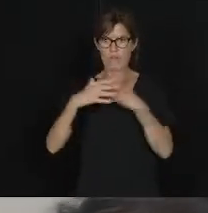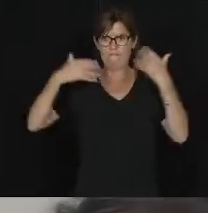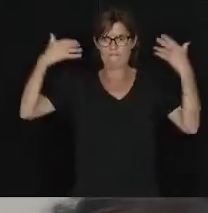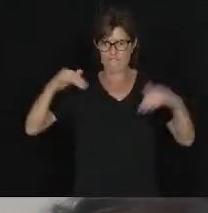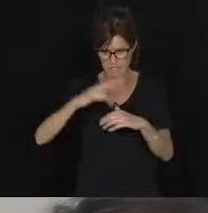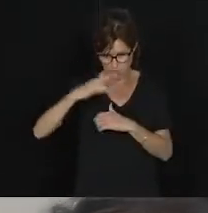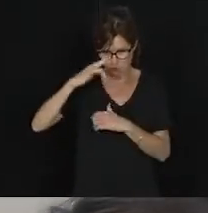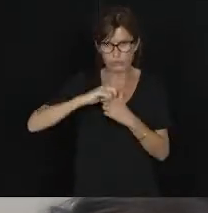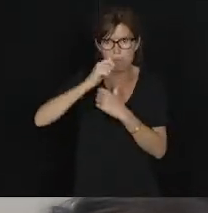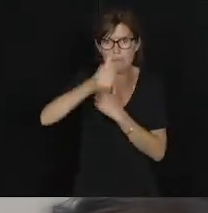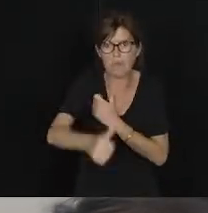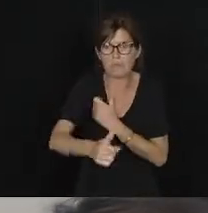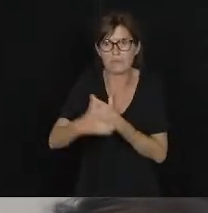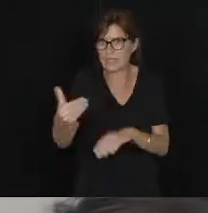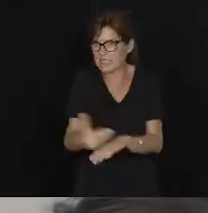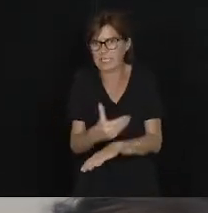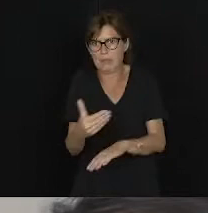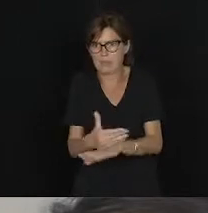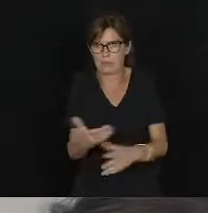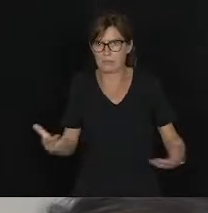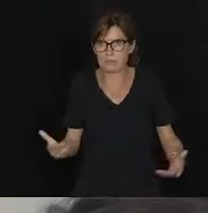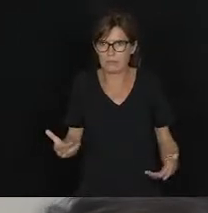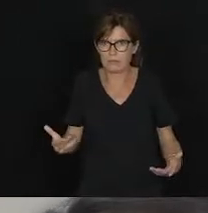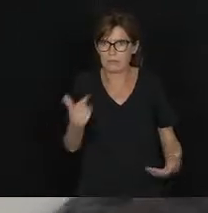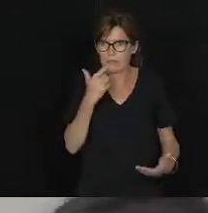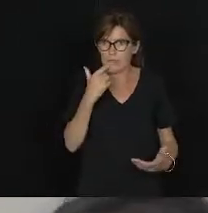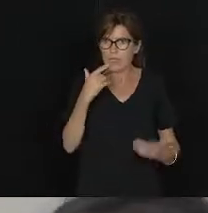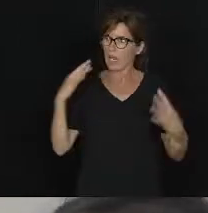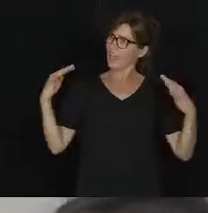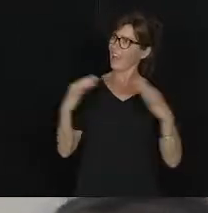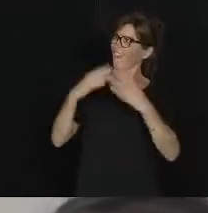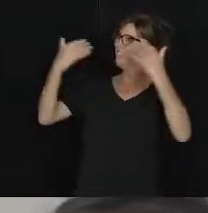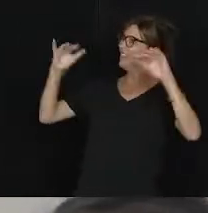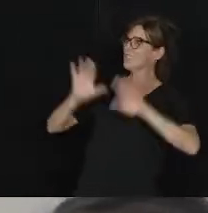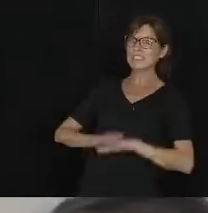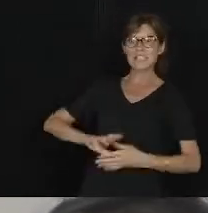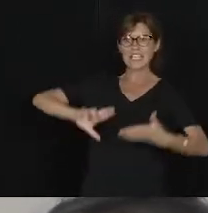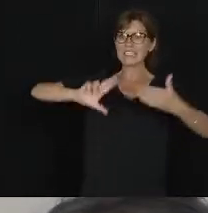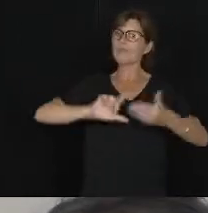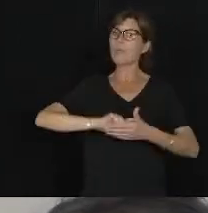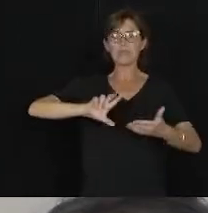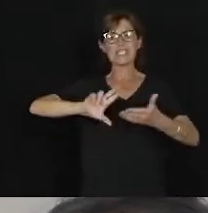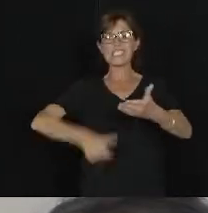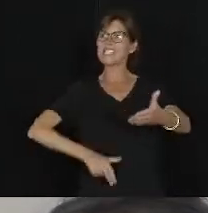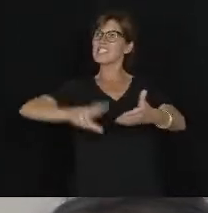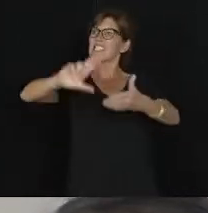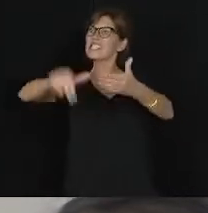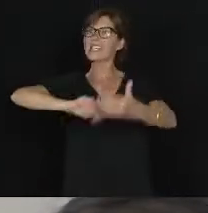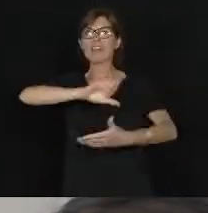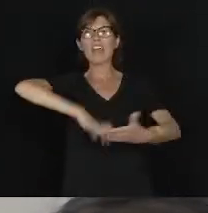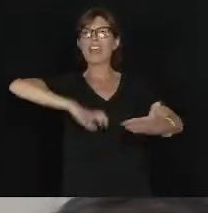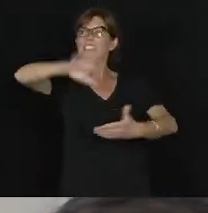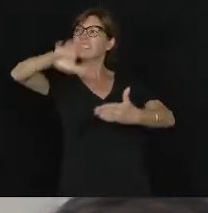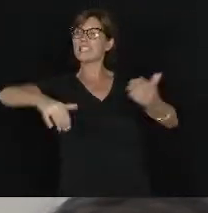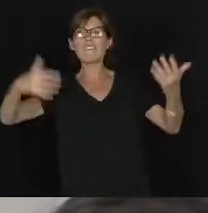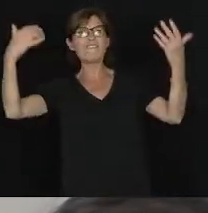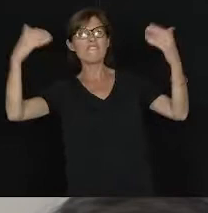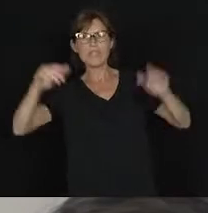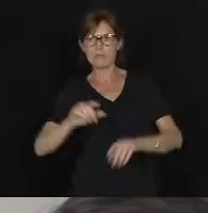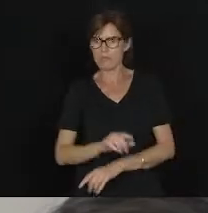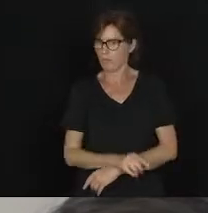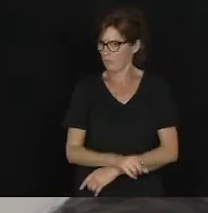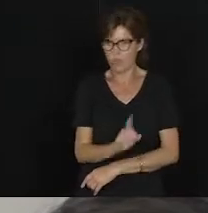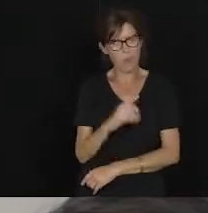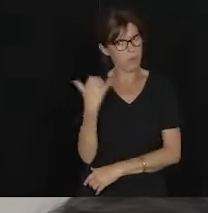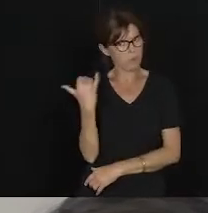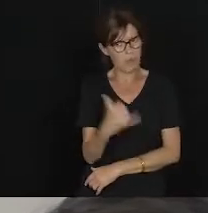Les sociétés et leurs instances de socialisation ne sortent pas de la guerre une fois les armistices signés. Les chaînes de transmission se déploient en salle de classe